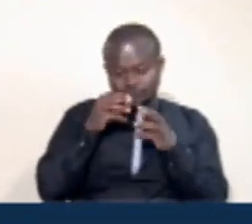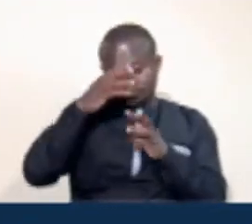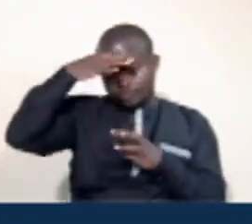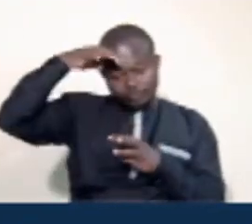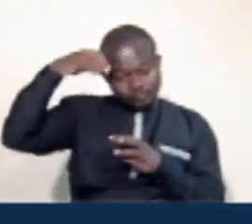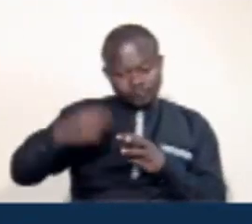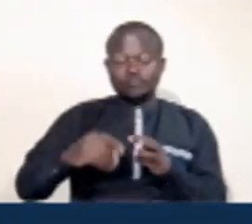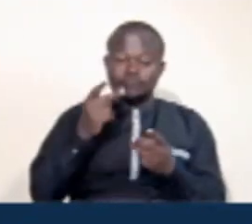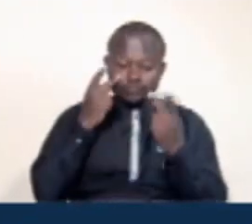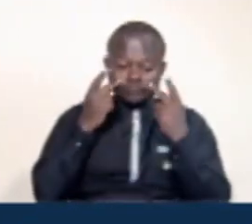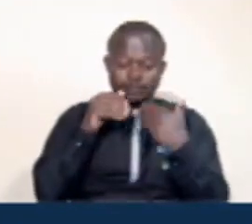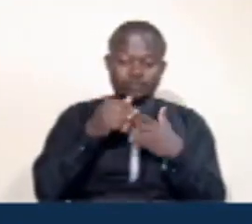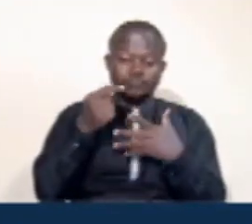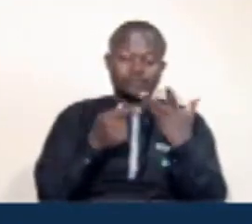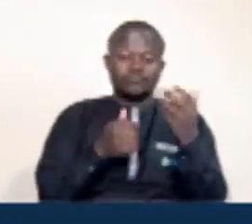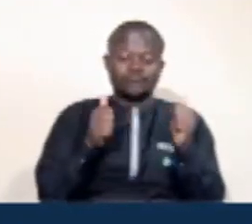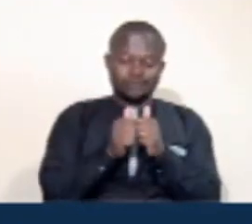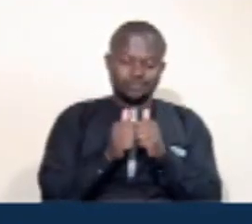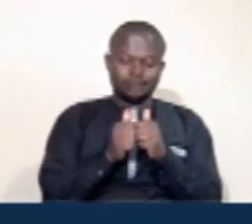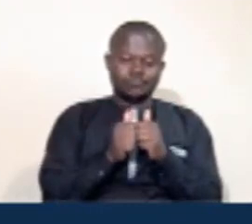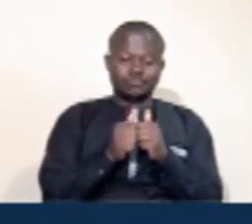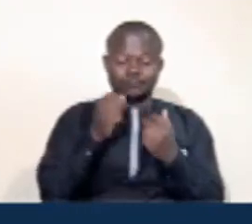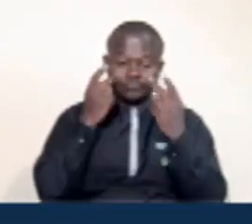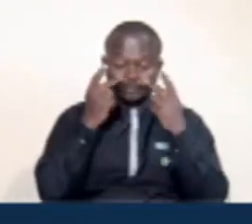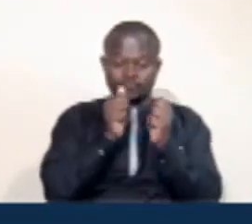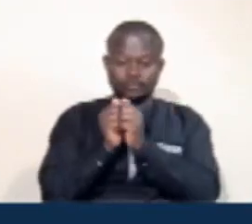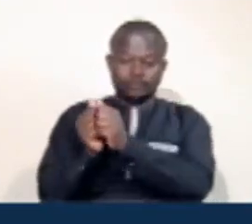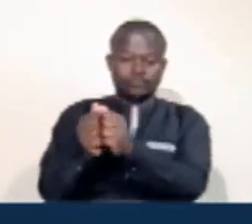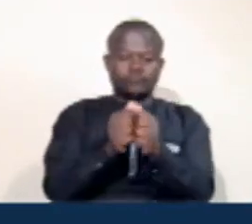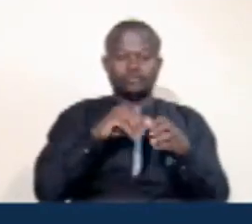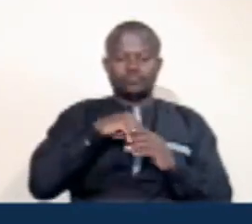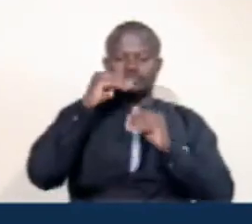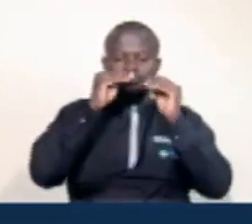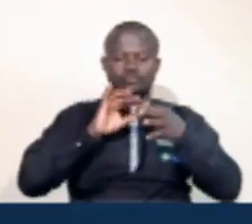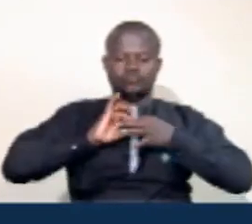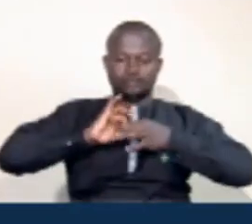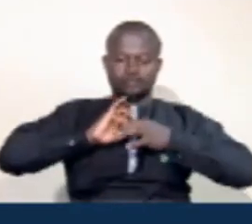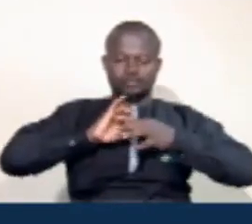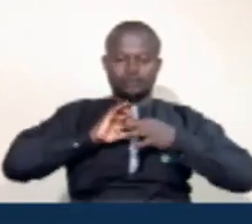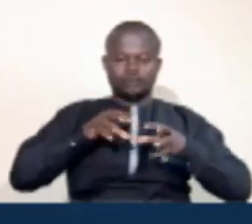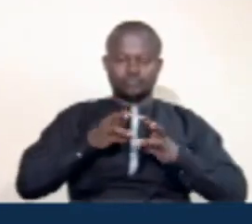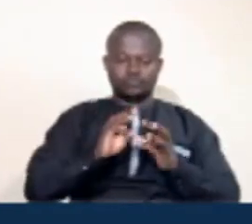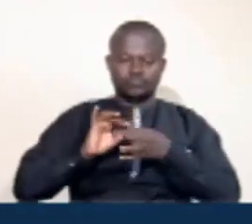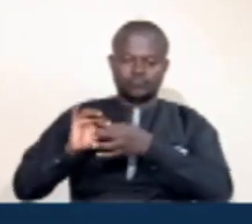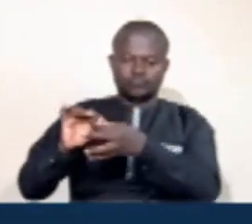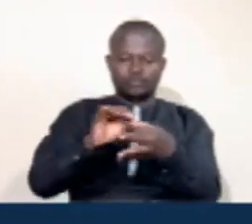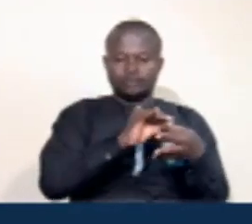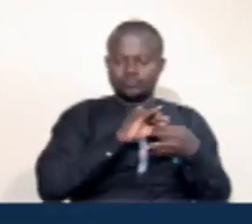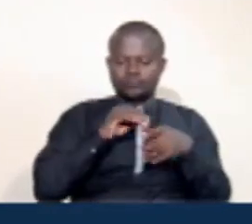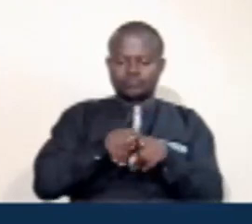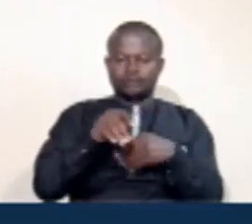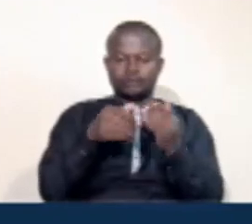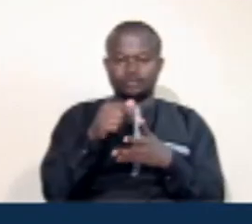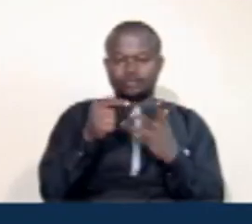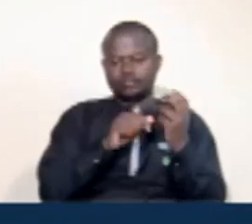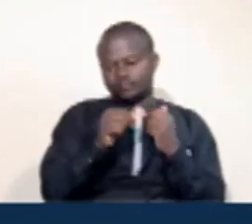ngo none hubabone ni ikintu gikomeye kubabonera hamwe rero mu rwego rwa diplomasi do mu rwego rwo gutsura umubano nacyo ni ikindi